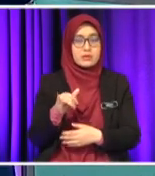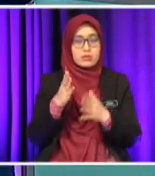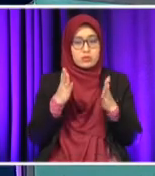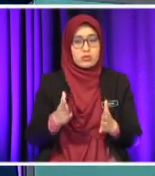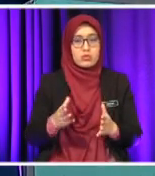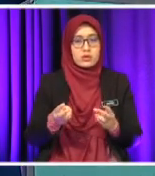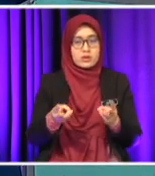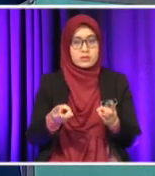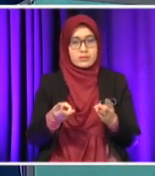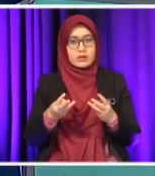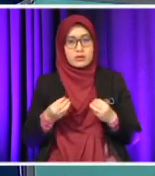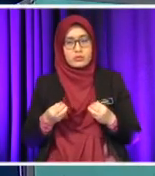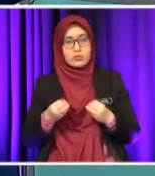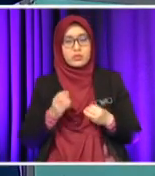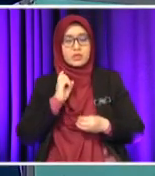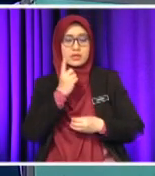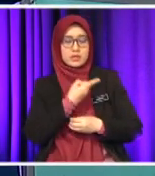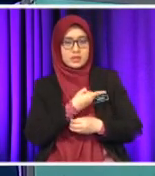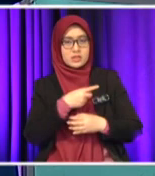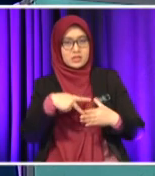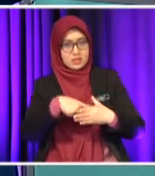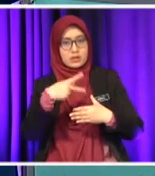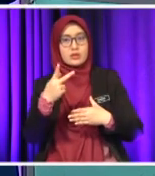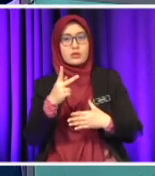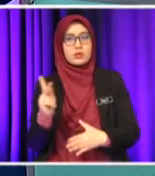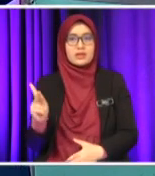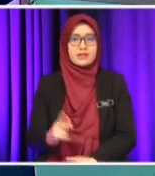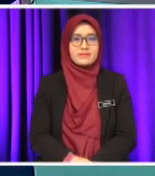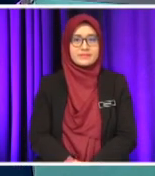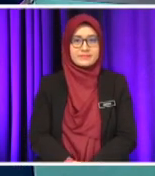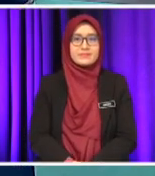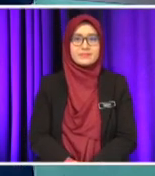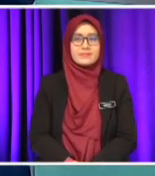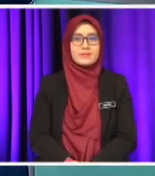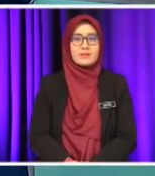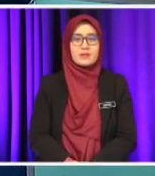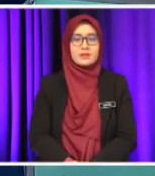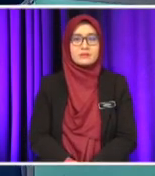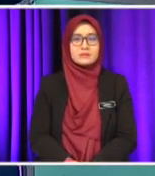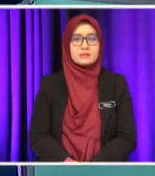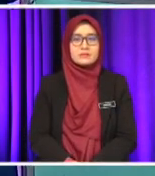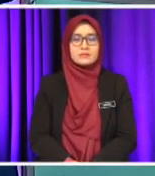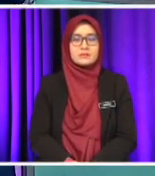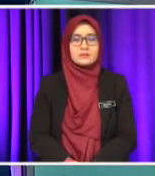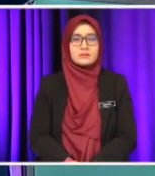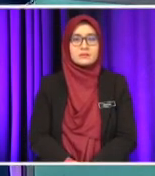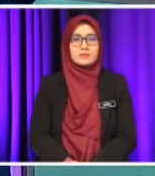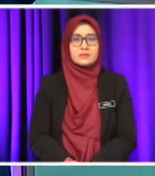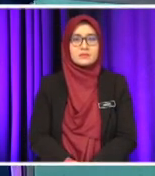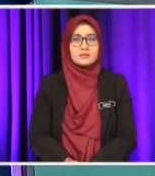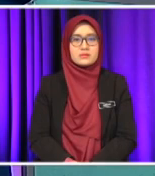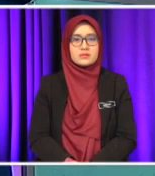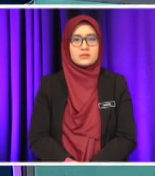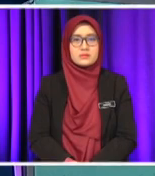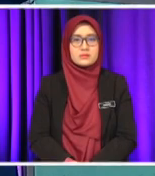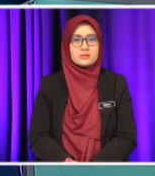memberi satu pilihan yang terbaik untuk pengguna jadi kita simpan dulu